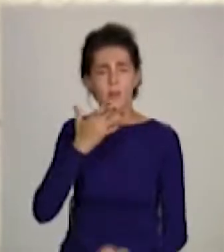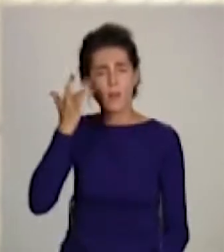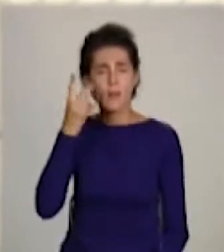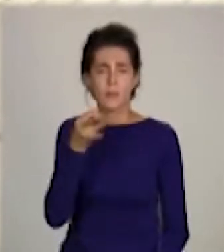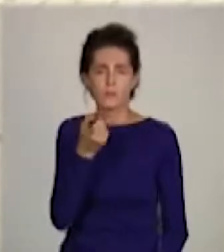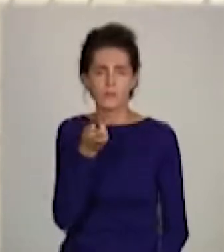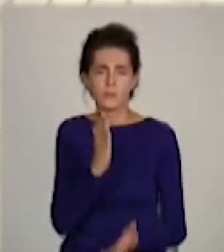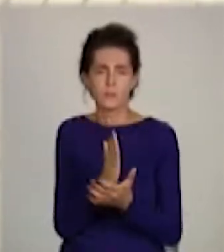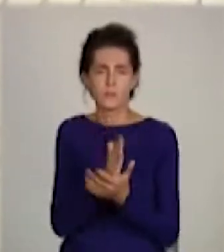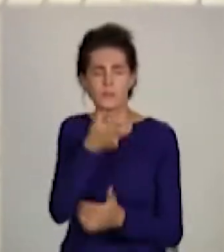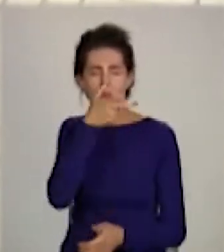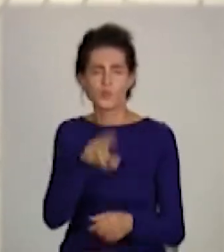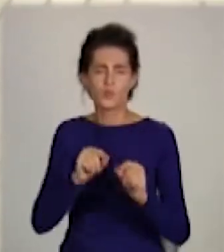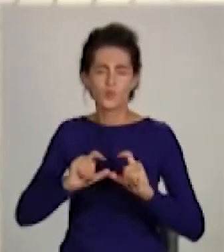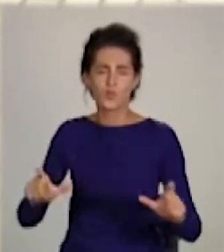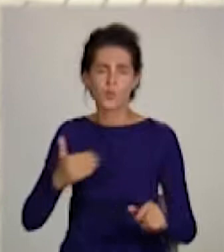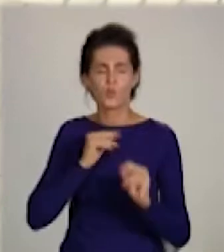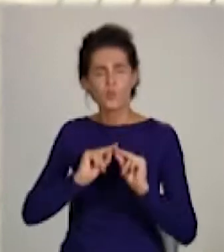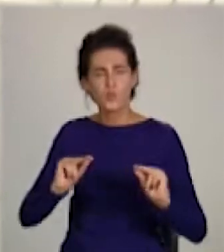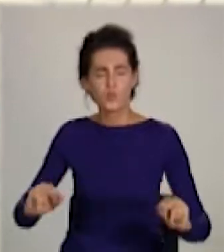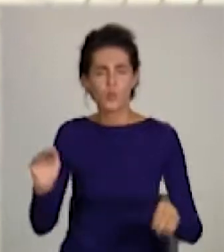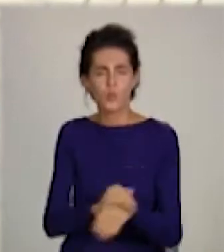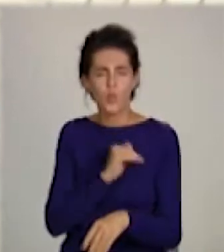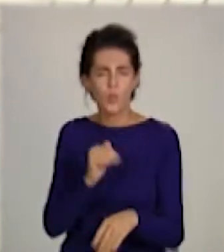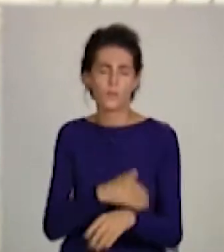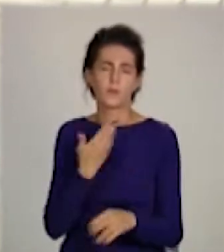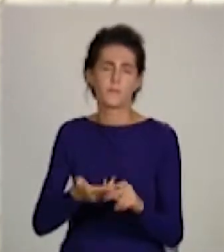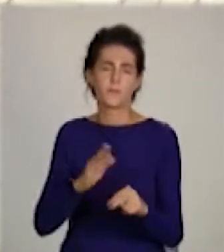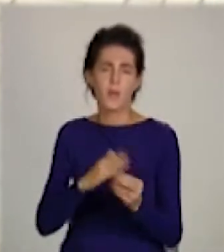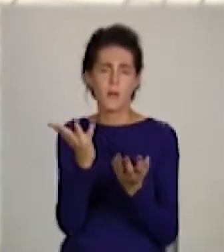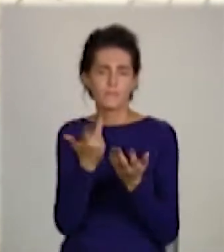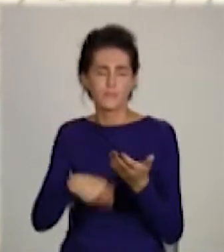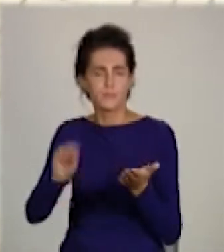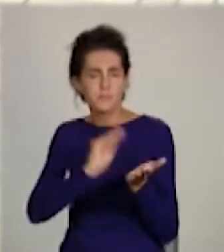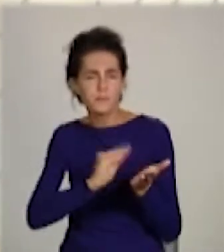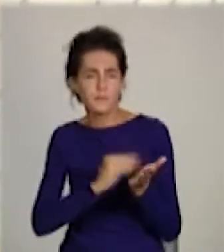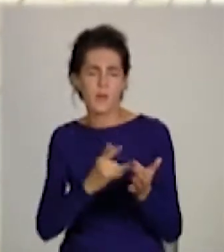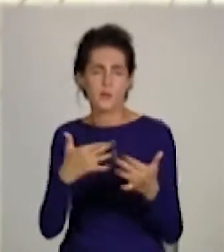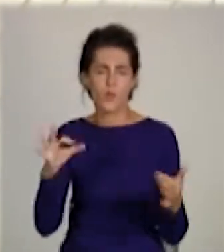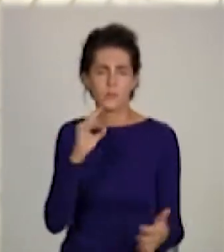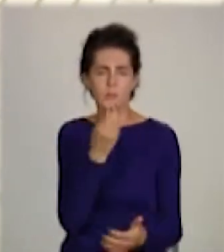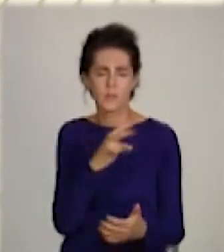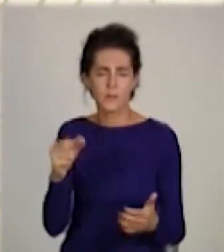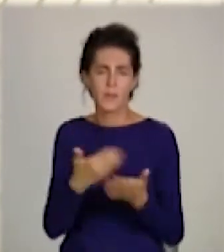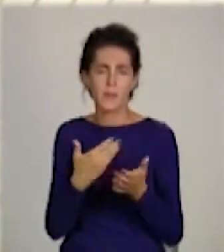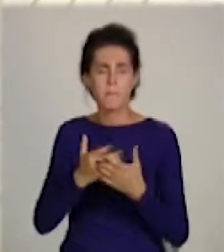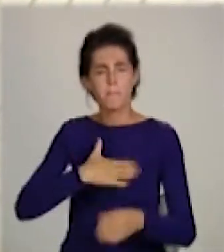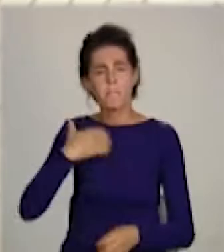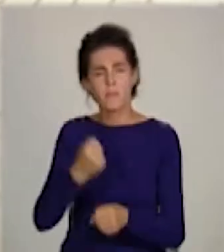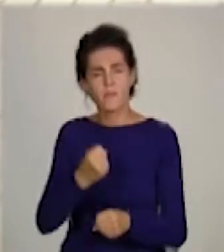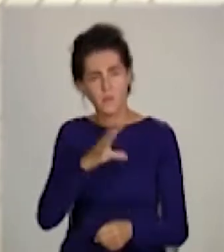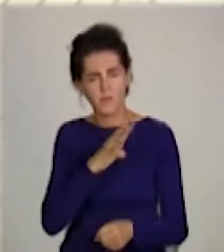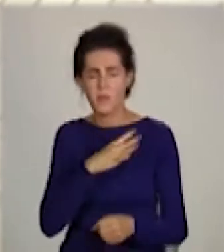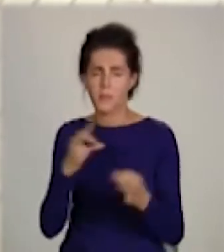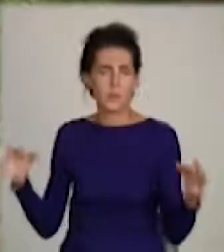скучив за школою. Там учителя добрі, оцінки хороші. Ну, от коли за поведення, от там два, такого